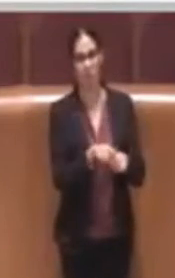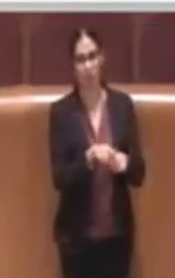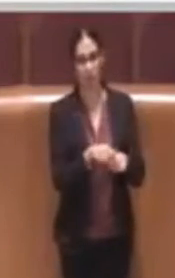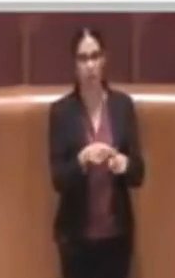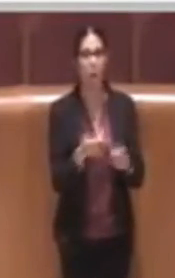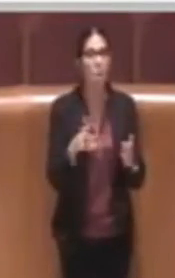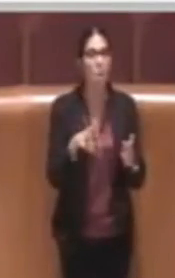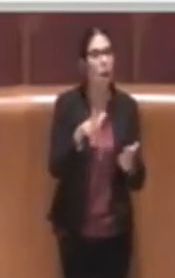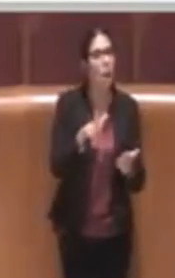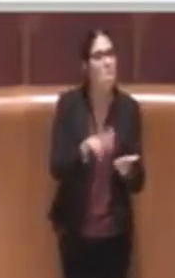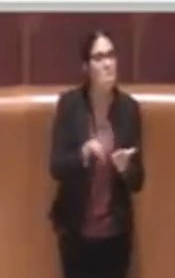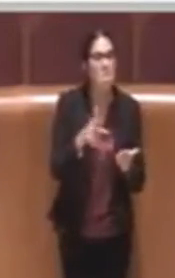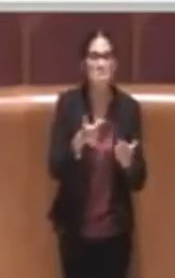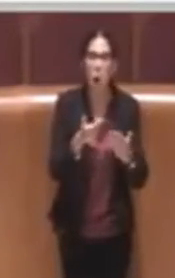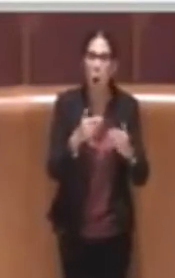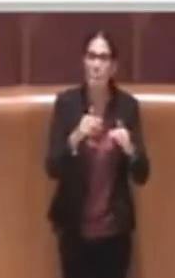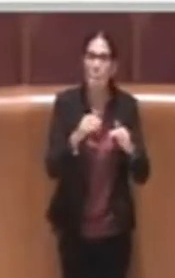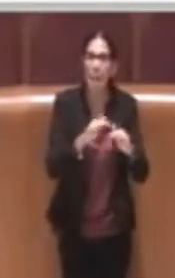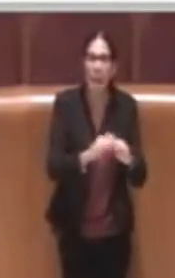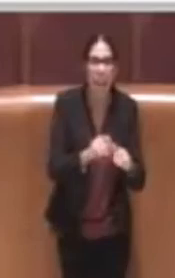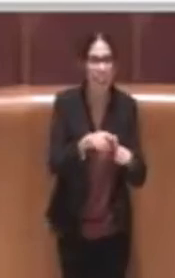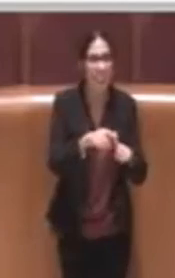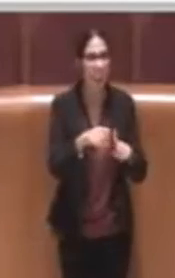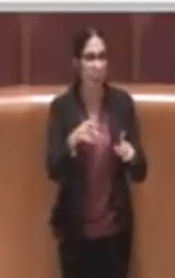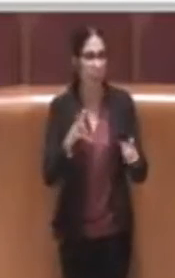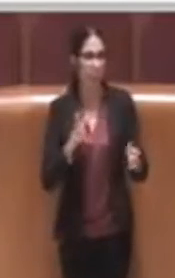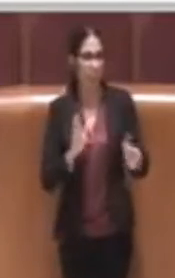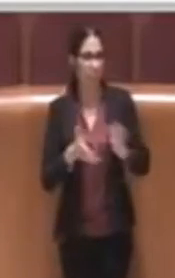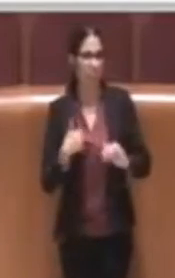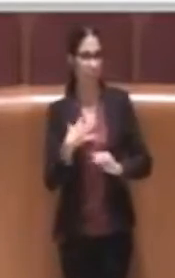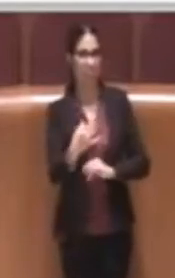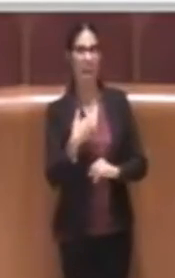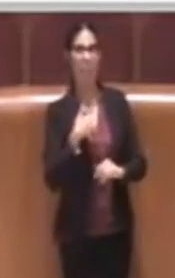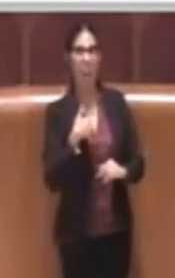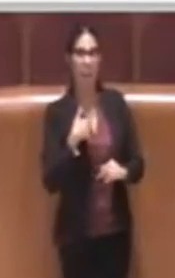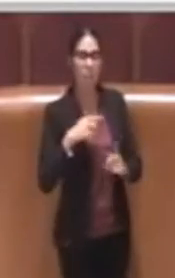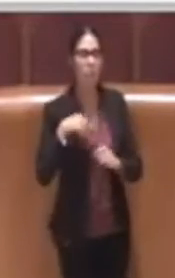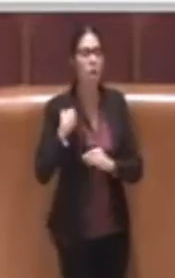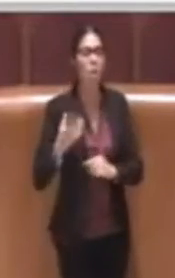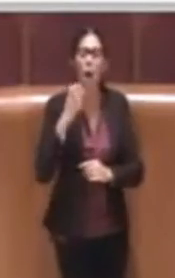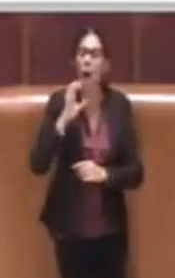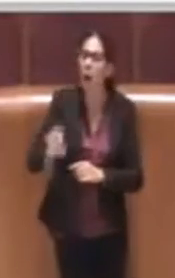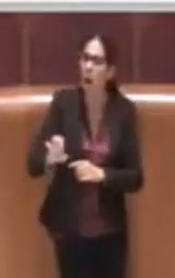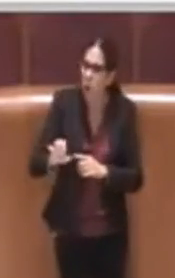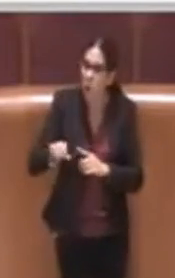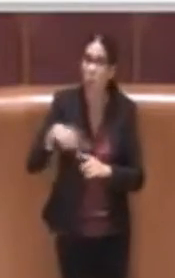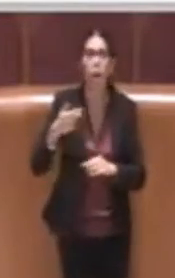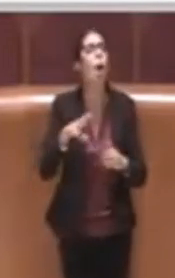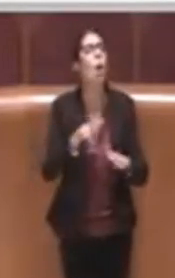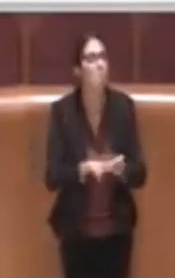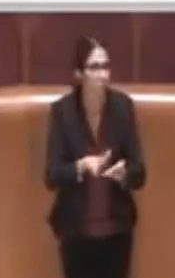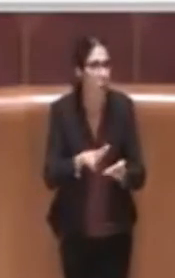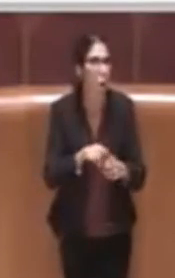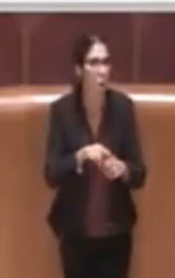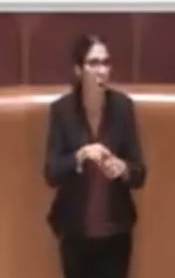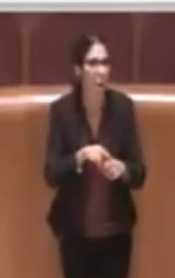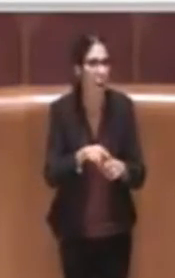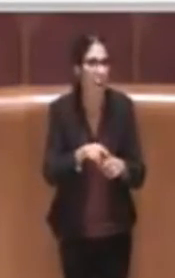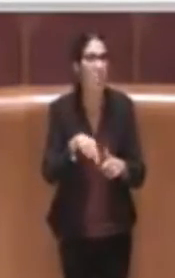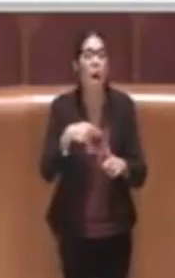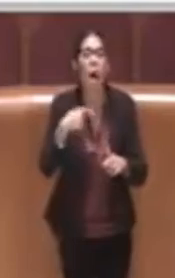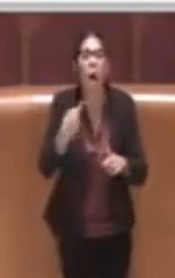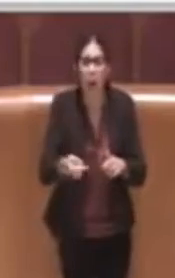rieleggere, non studiare, delegare, poi accusare altri della propria responsabilità per poi promettere ancora, non studiare ancora e magari nella